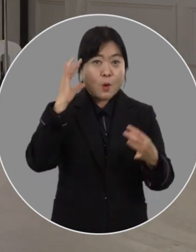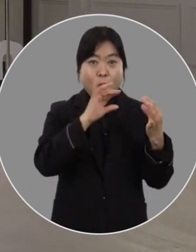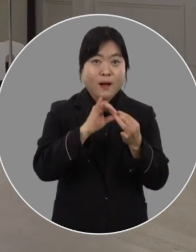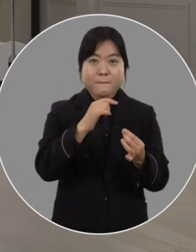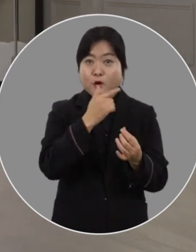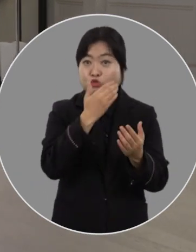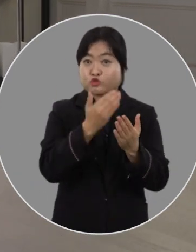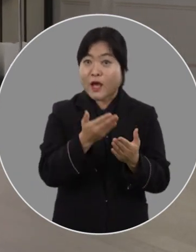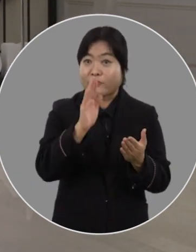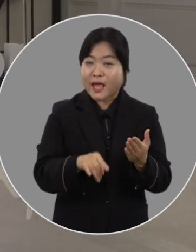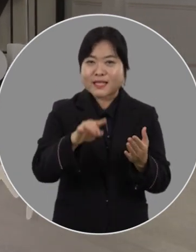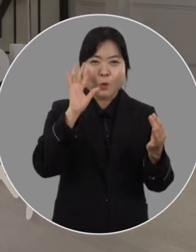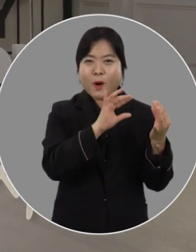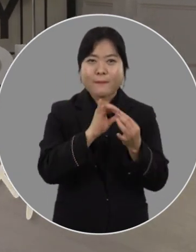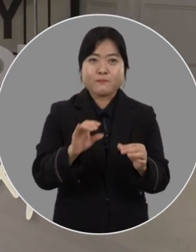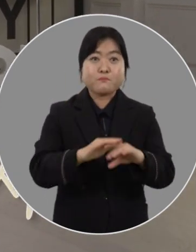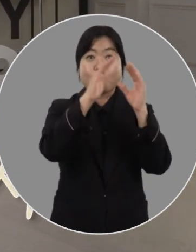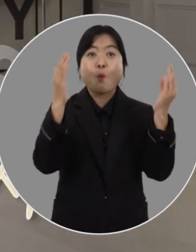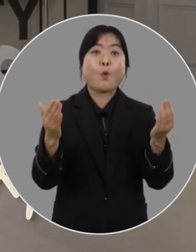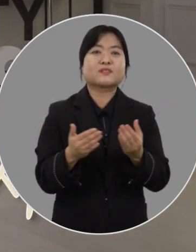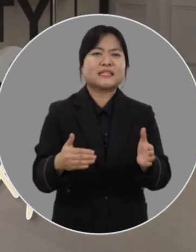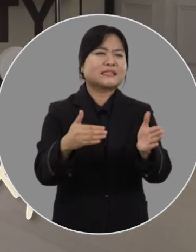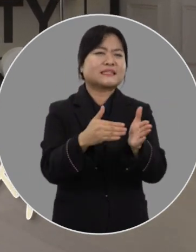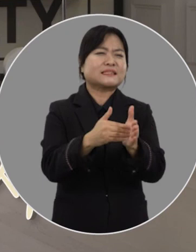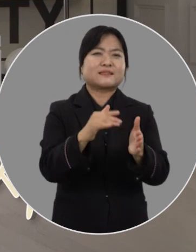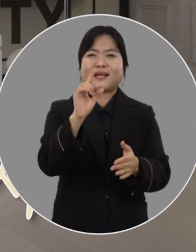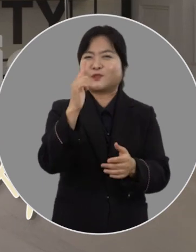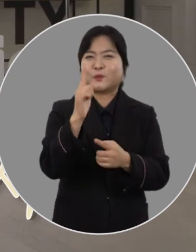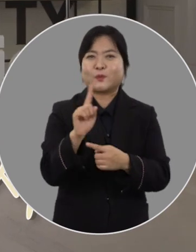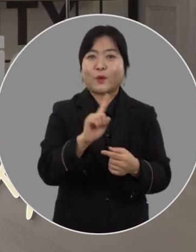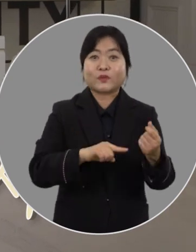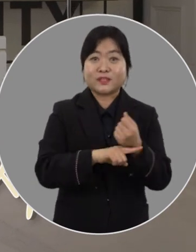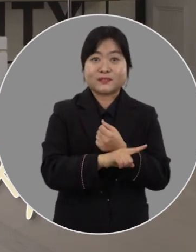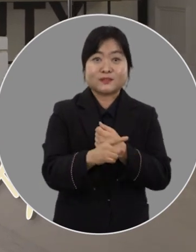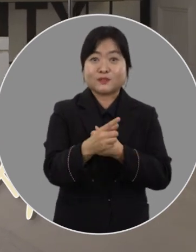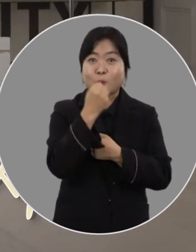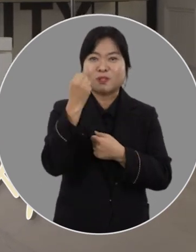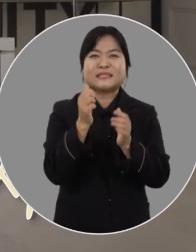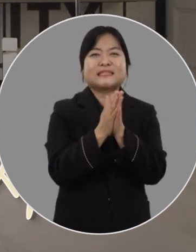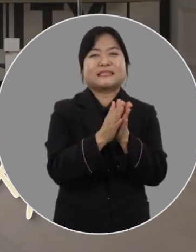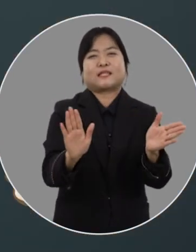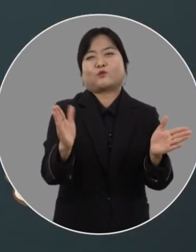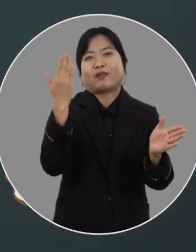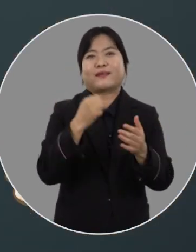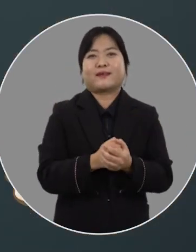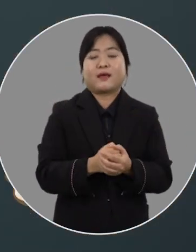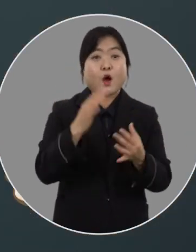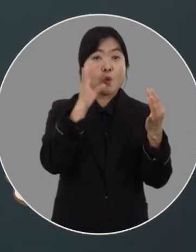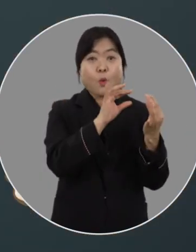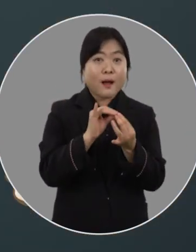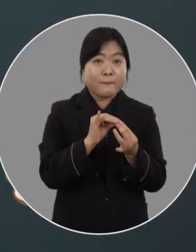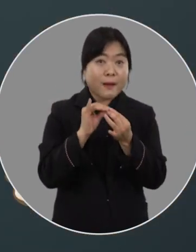공감이 매우 중요한데 이 공감은 모든 것의 끝이 아니라 어떤 의미에서는 시작이라고 얘기할 수 있습니다.